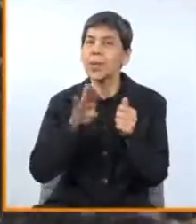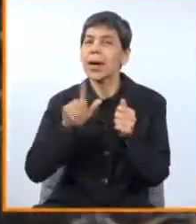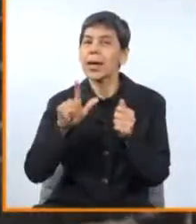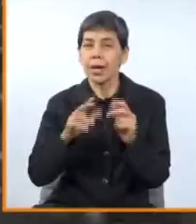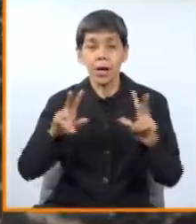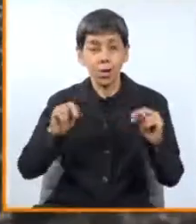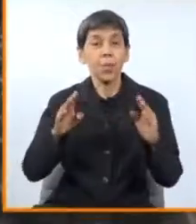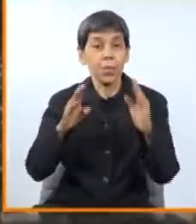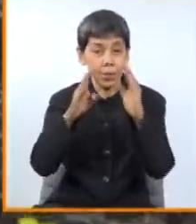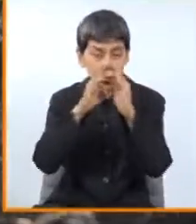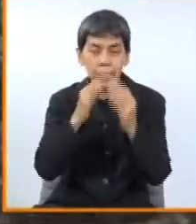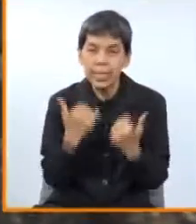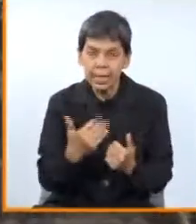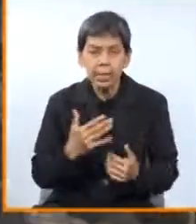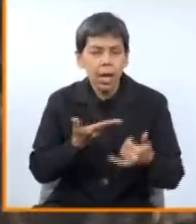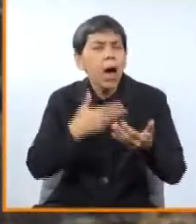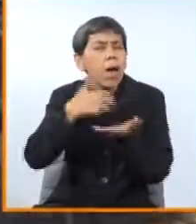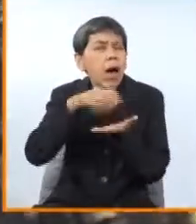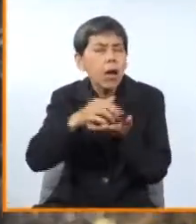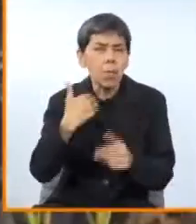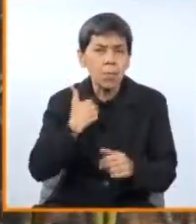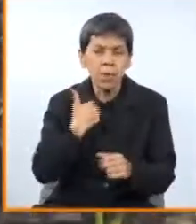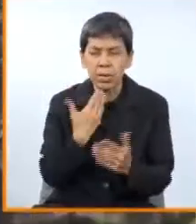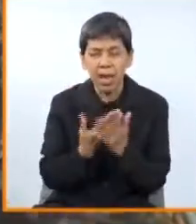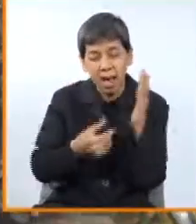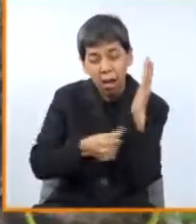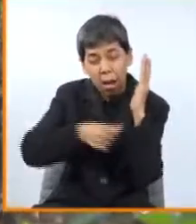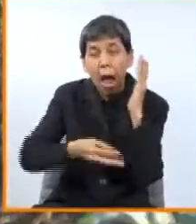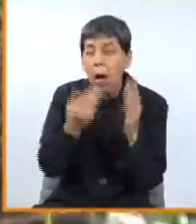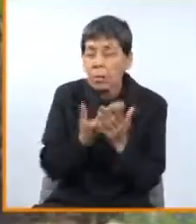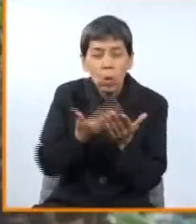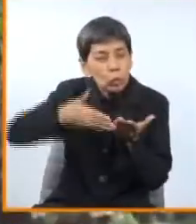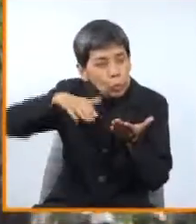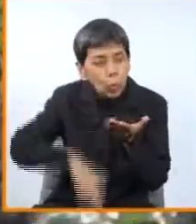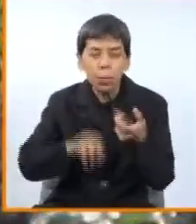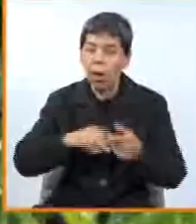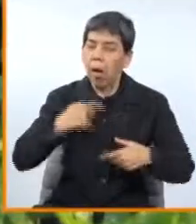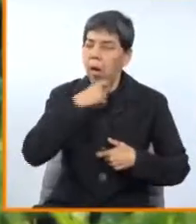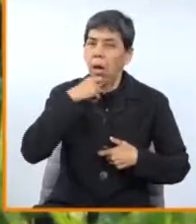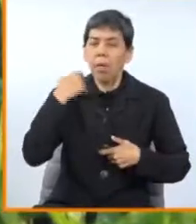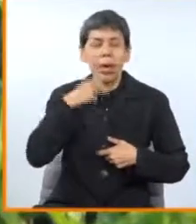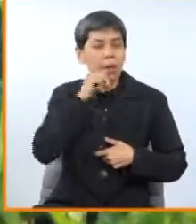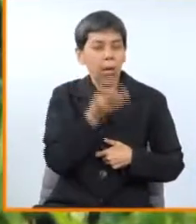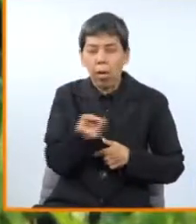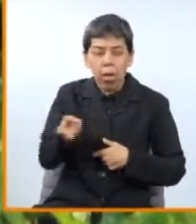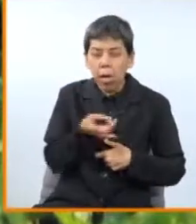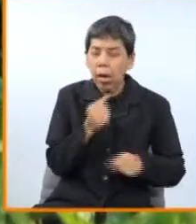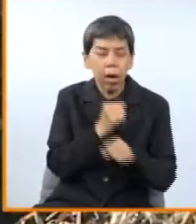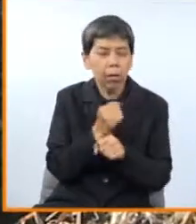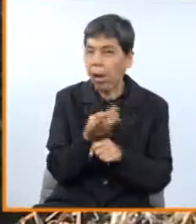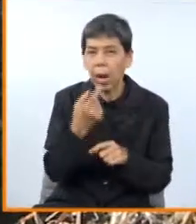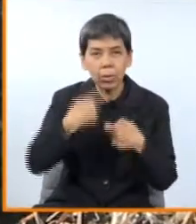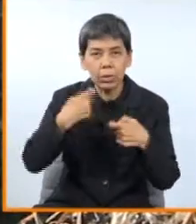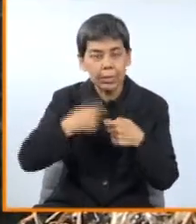นจังหวัดนครปฐมลุงช่องเล่าว่าหลังจากราคาข้าวตกต่ำบวกกับปัญหาภัยแล้งน้ำไม่เพียงพอต่อการปลูกข้